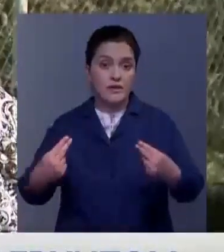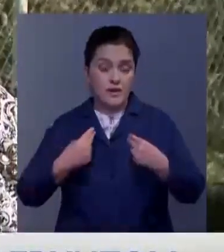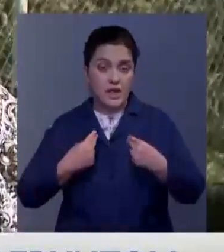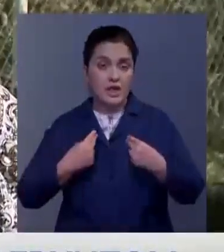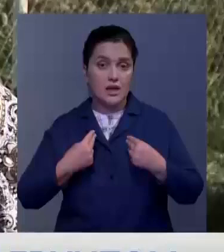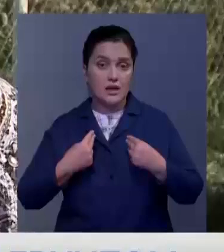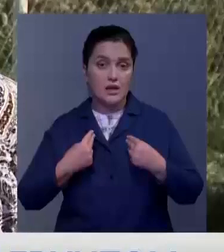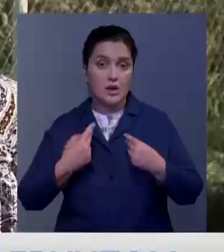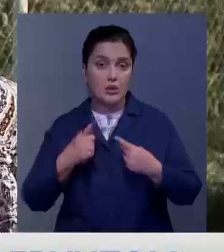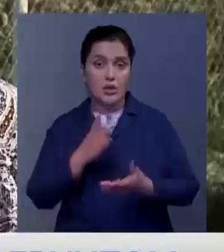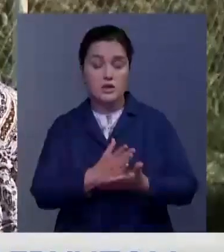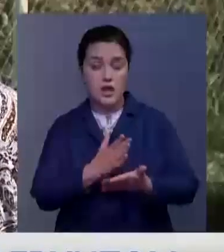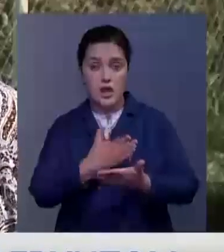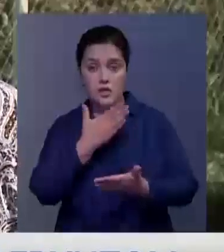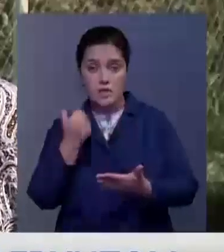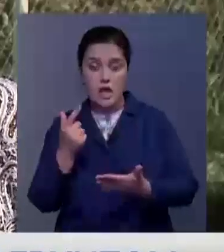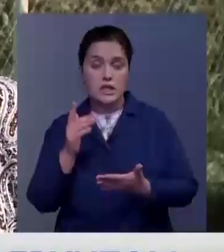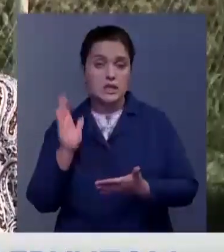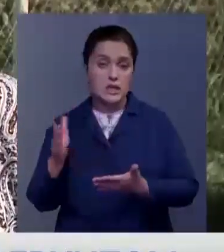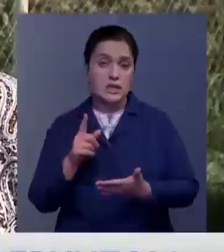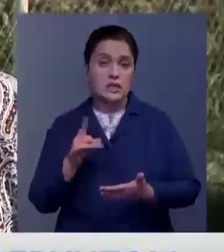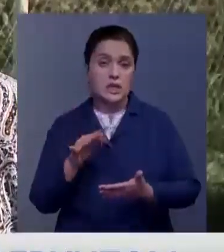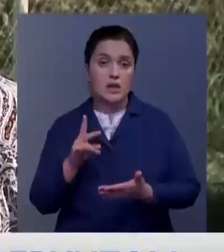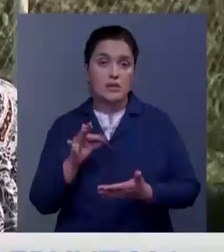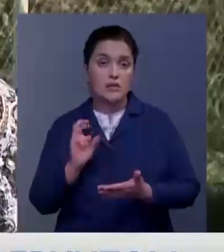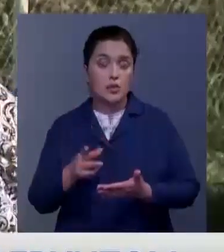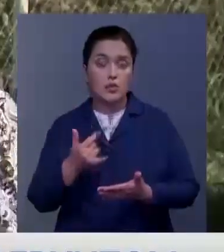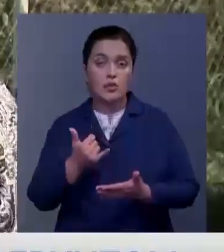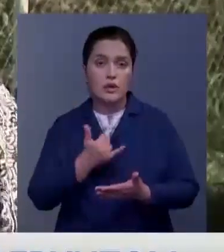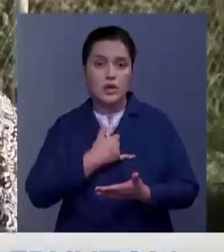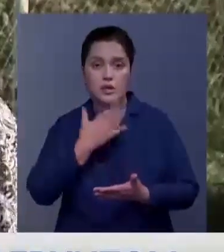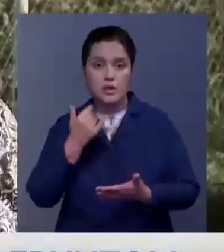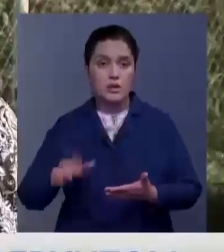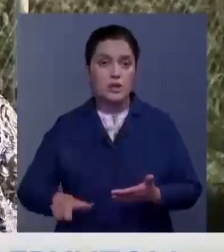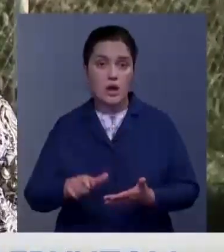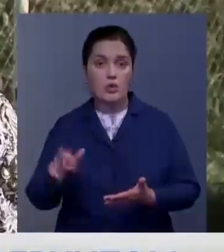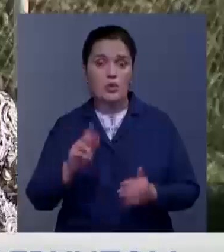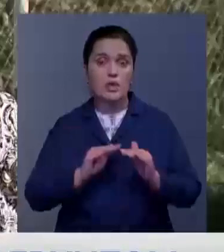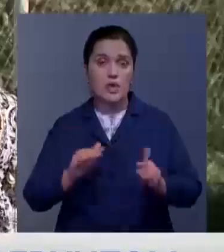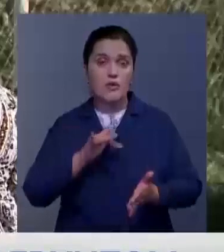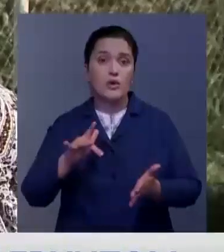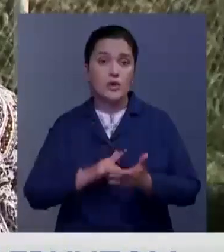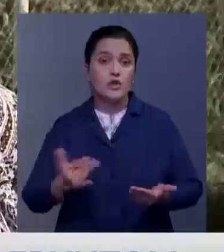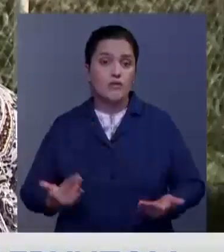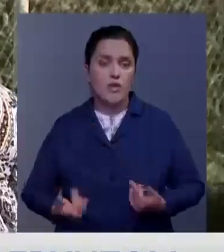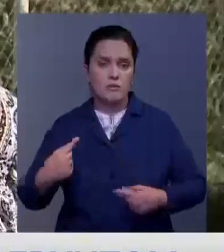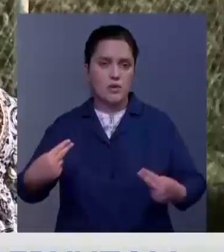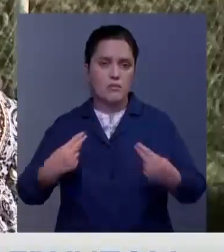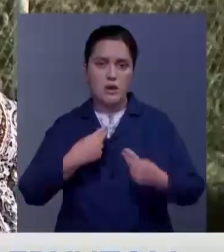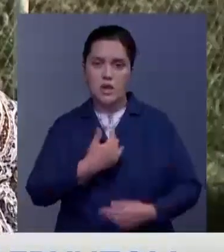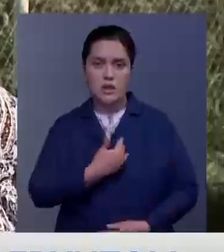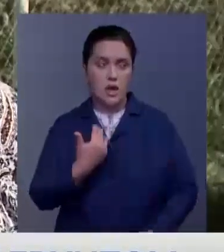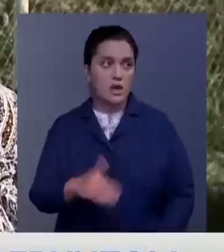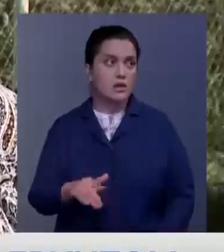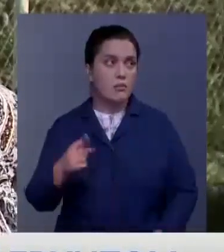Большинарыма, нету. Вот зря нас поедете, у нас нет дорог. У нас ребятишки в городе живут, они не хотят к нам ехать. Потому что